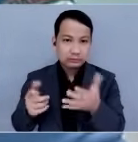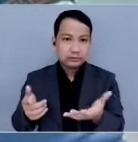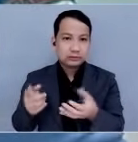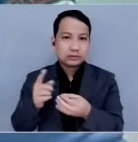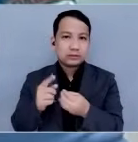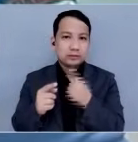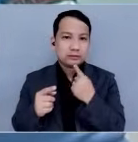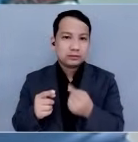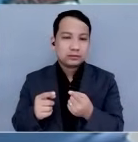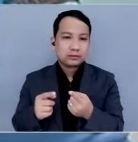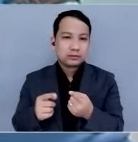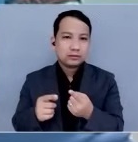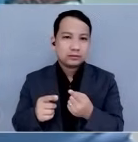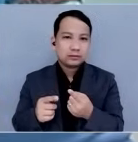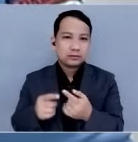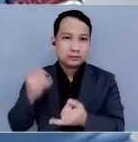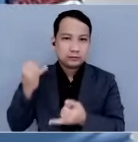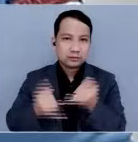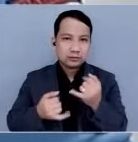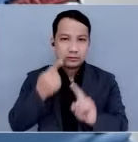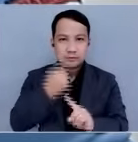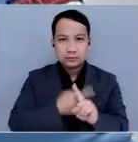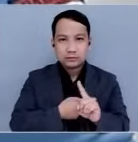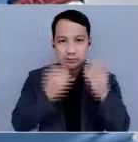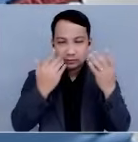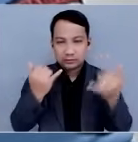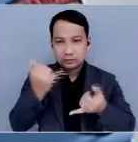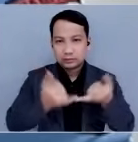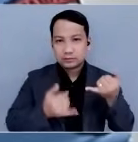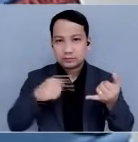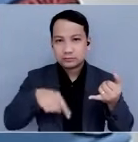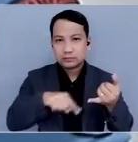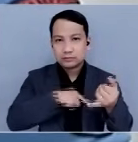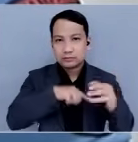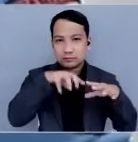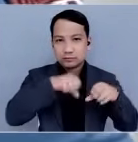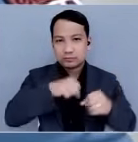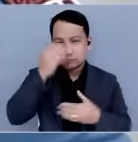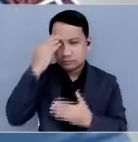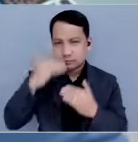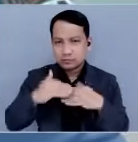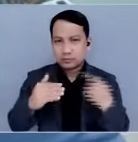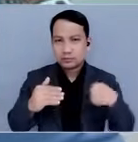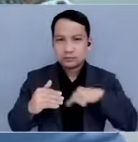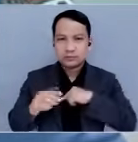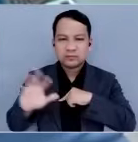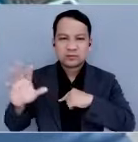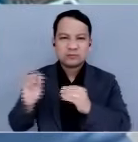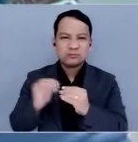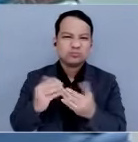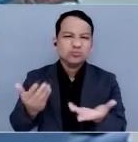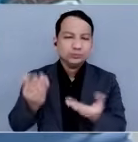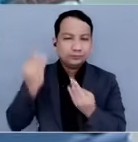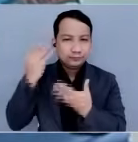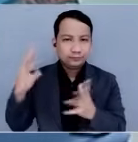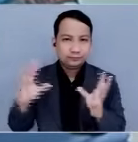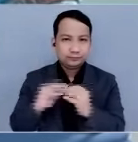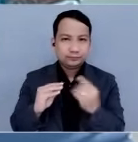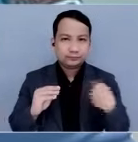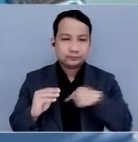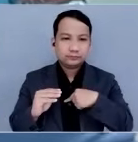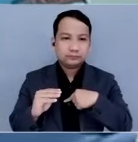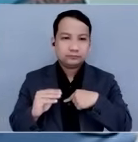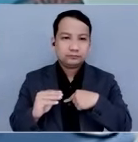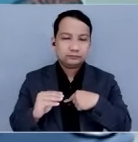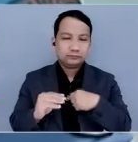last month kinuha daw niya yung bata. So pinapaalam na daw naman niya na kukunin niya. Tapos malayo po